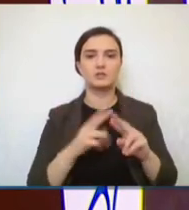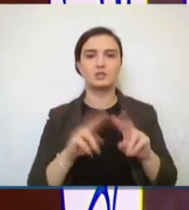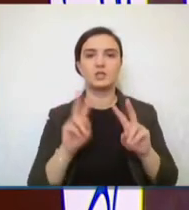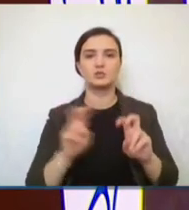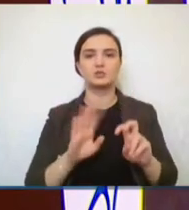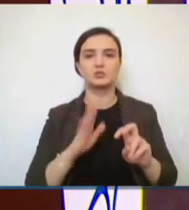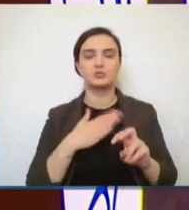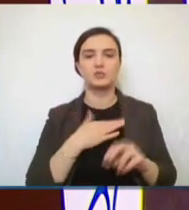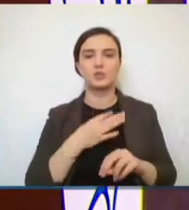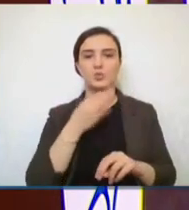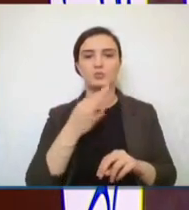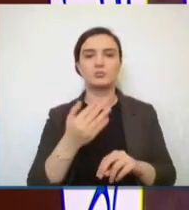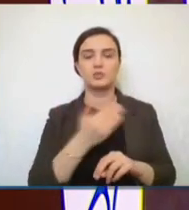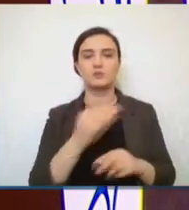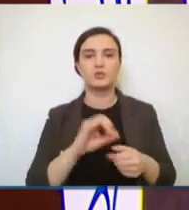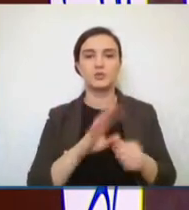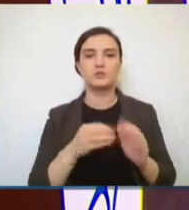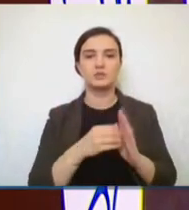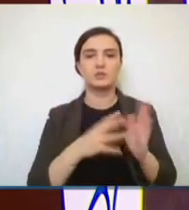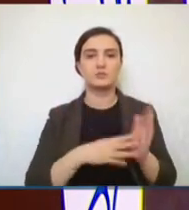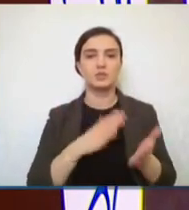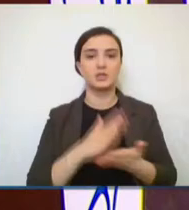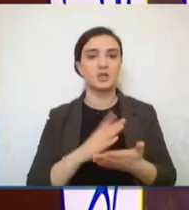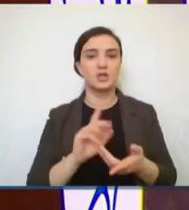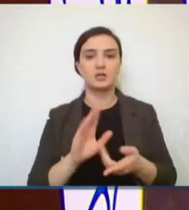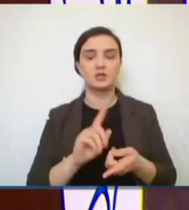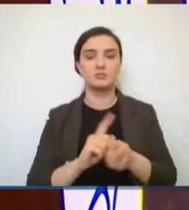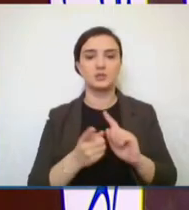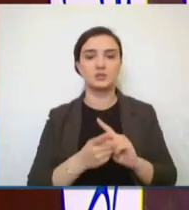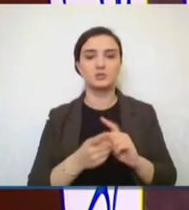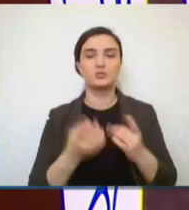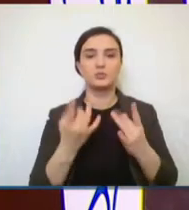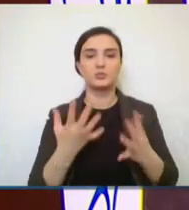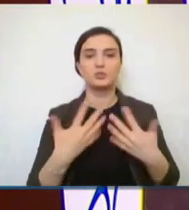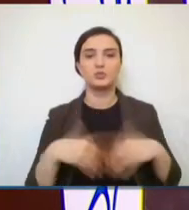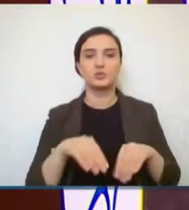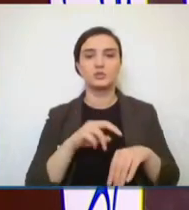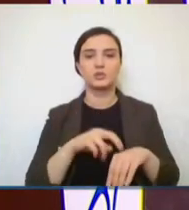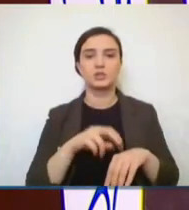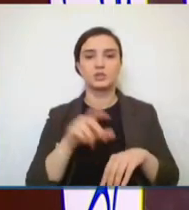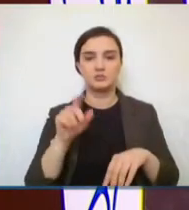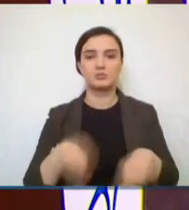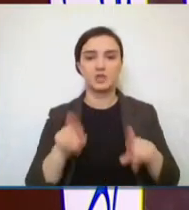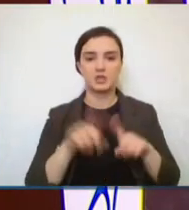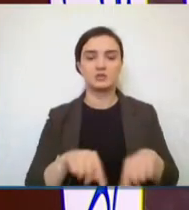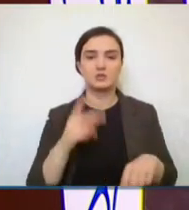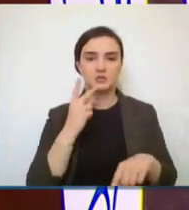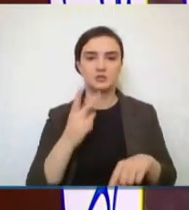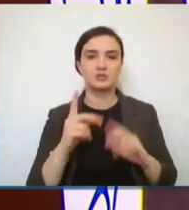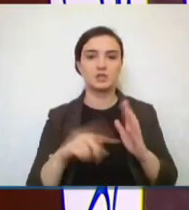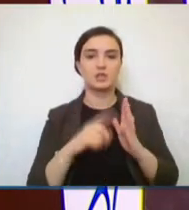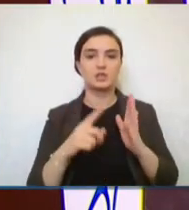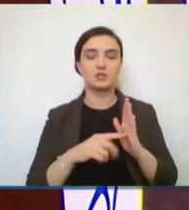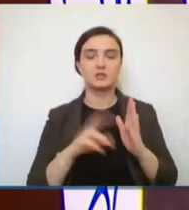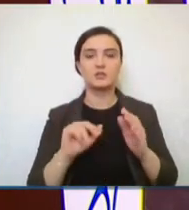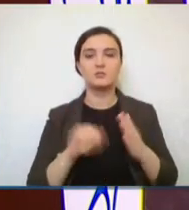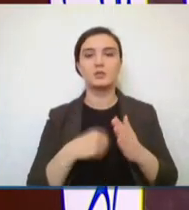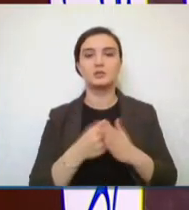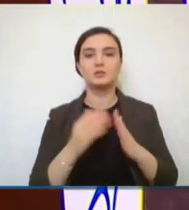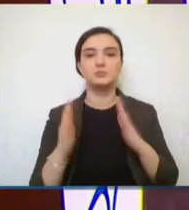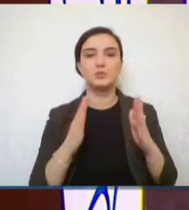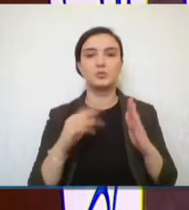რომ თქვენ COVID-19 გაქვს. არა, უბრალოდ ოჯახის ექიმი ასე უდგება საკითხს და მაქსიმალური ყურადღებით